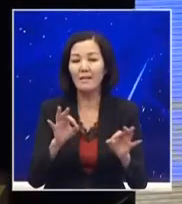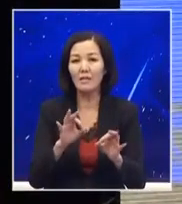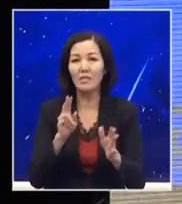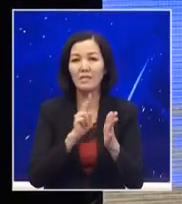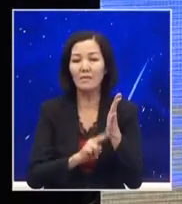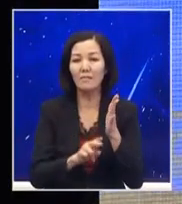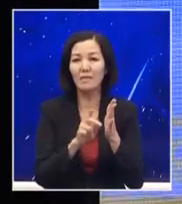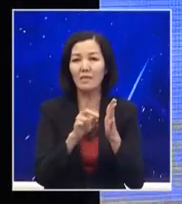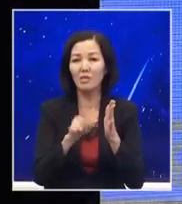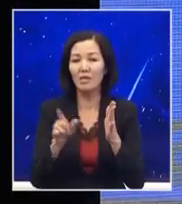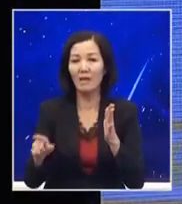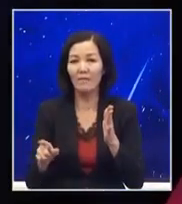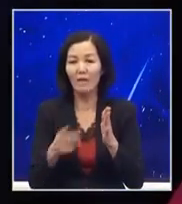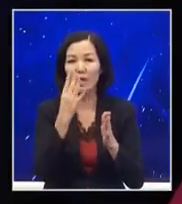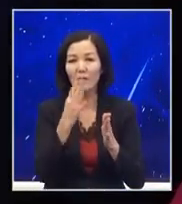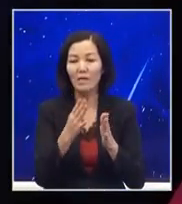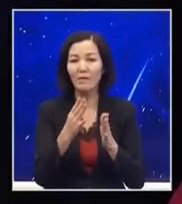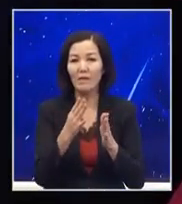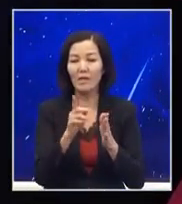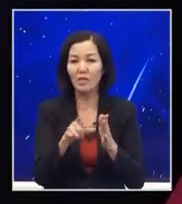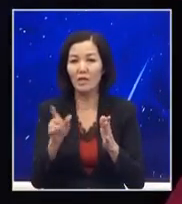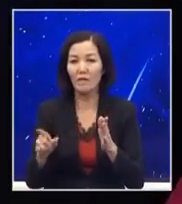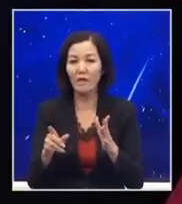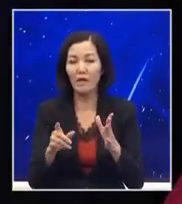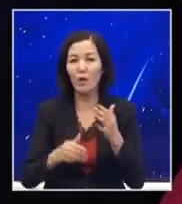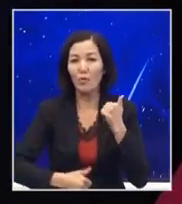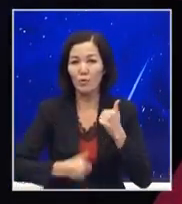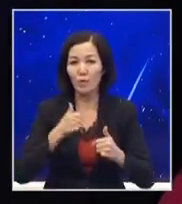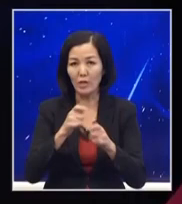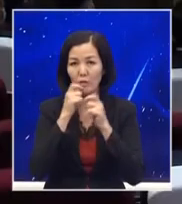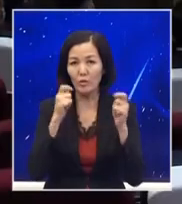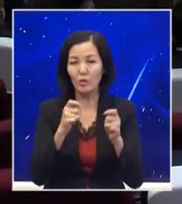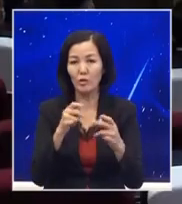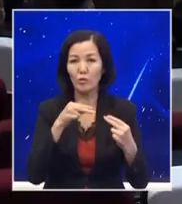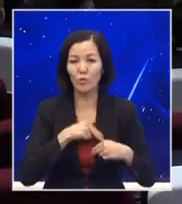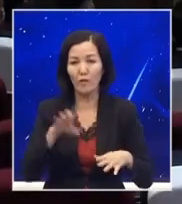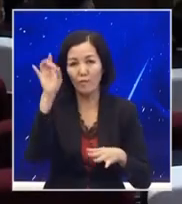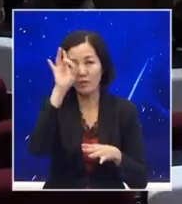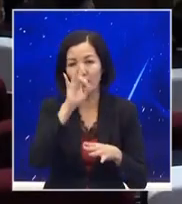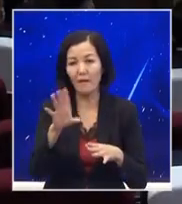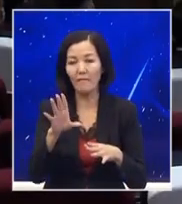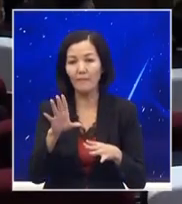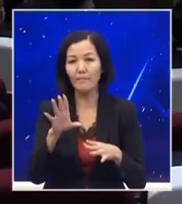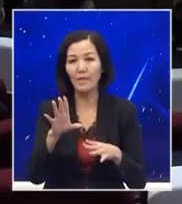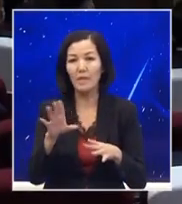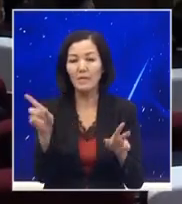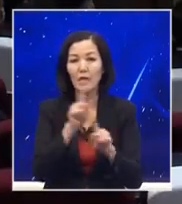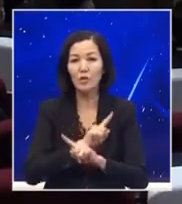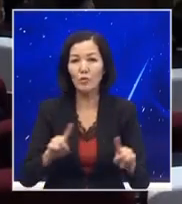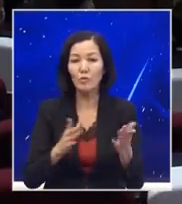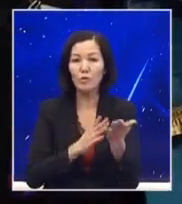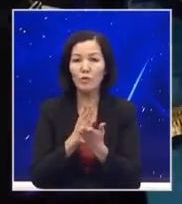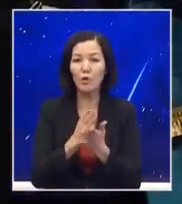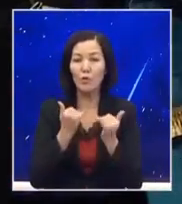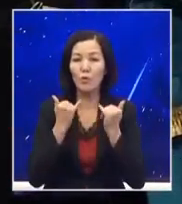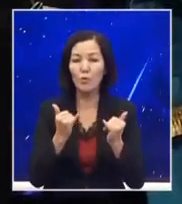70 человек, в их числе и четверо соотечественников, удостоившихся ордена трудовой славы. Стоит отметить, за особые заслуги орденом Курмет